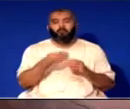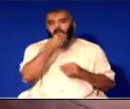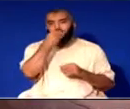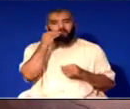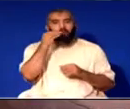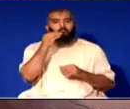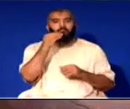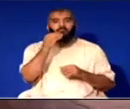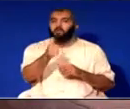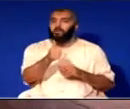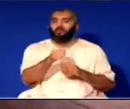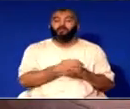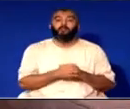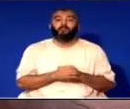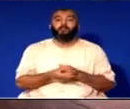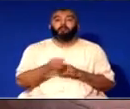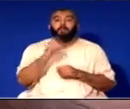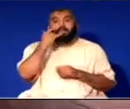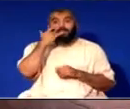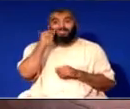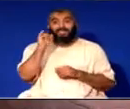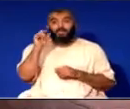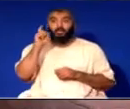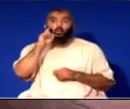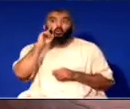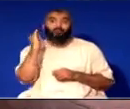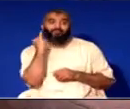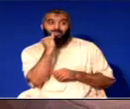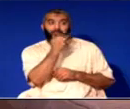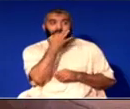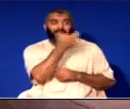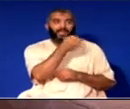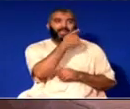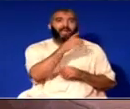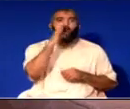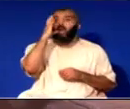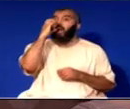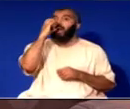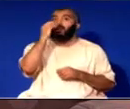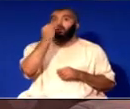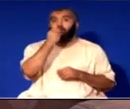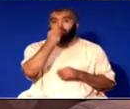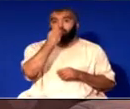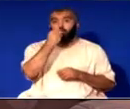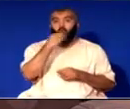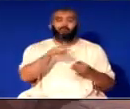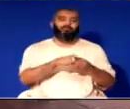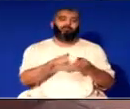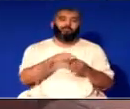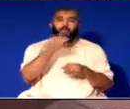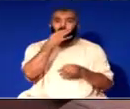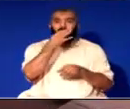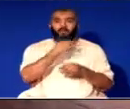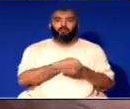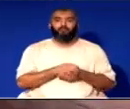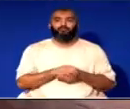إذا قال لك دواء ففي ذيك الفترة اللي قال لك لا، قال لك لا، كان فرق بين هذه وهذه، هذه للقصبات يعني